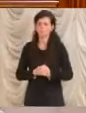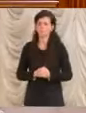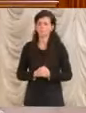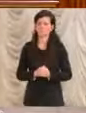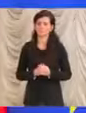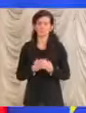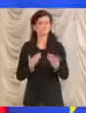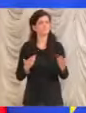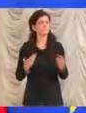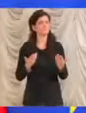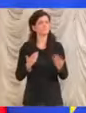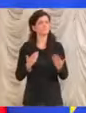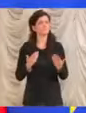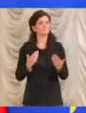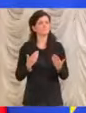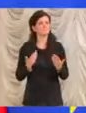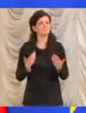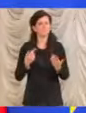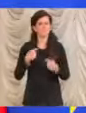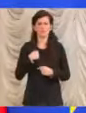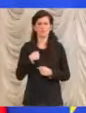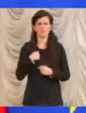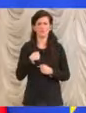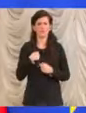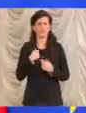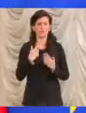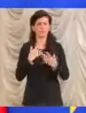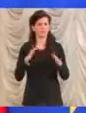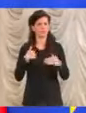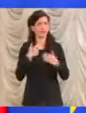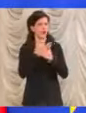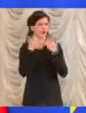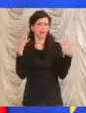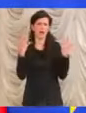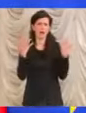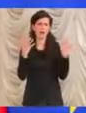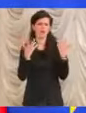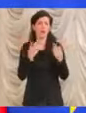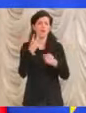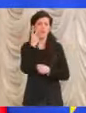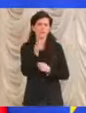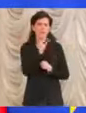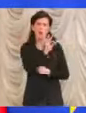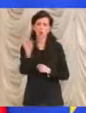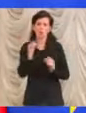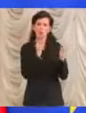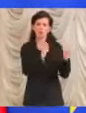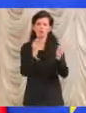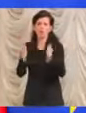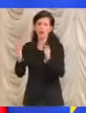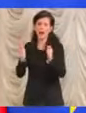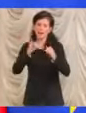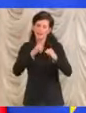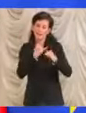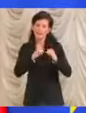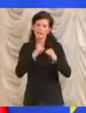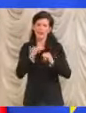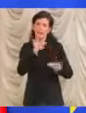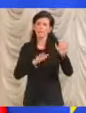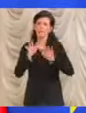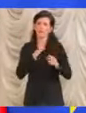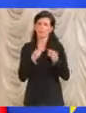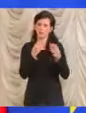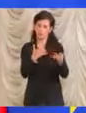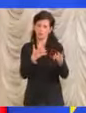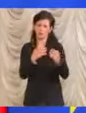stato molto chiaro con ho visto che anche molti giornali avete riportato anche alcuni dettagli sono stato molto chiaro con i miei leader